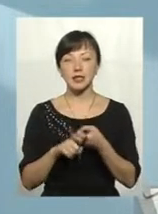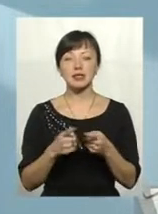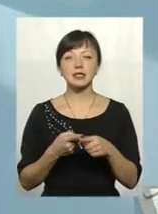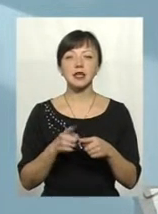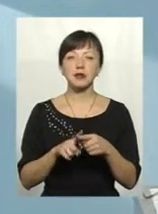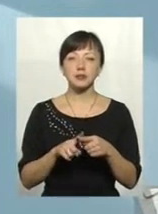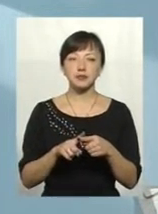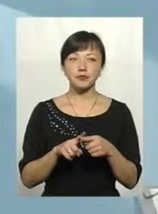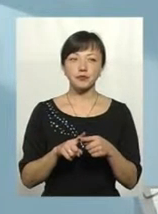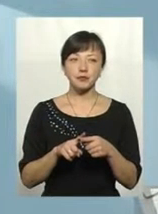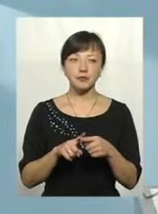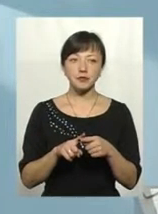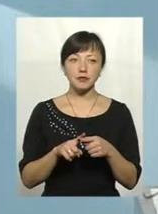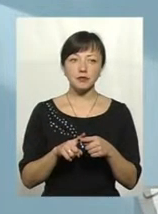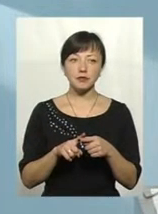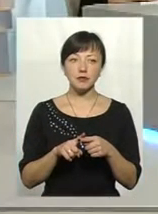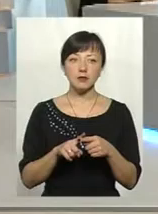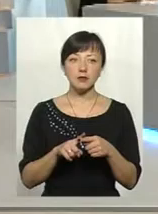– це